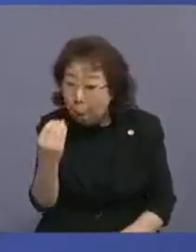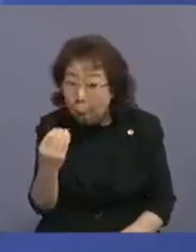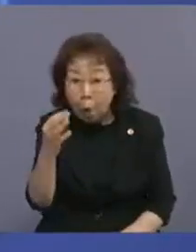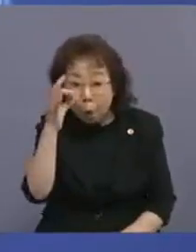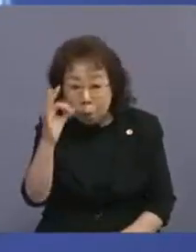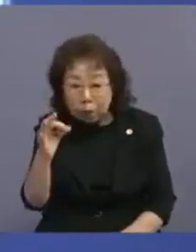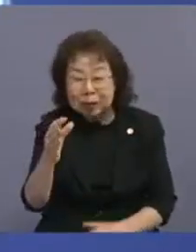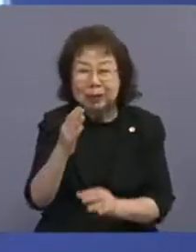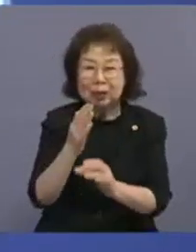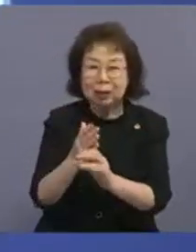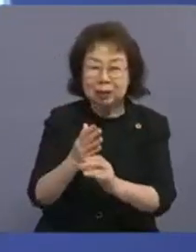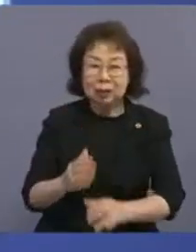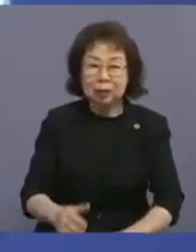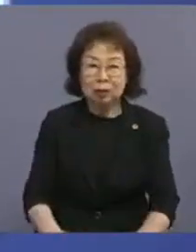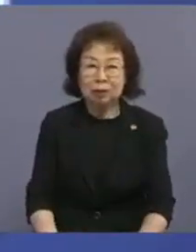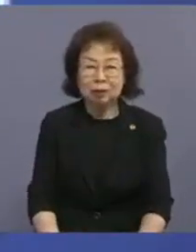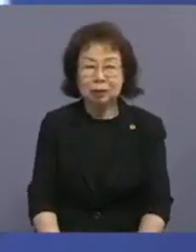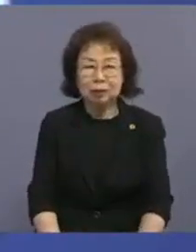있습니다. 보도에 이상준 기자입니다.